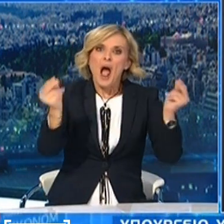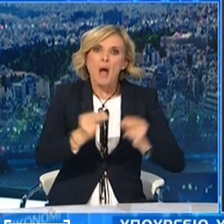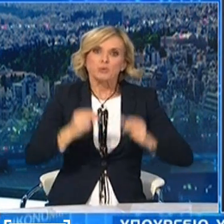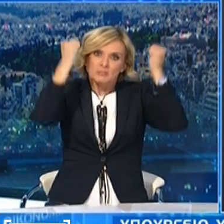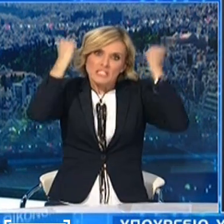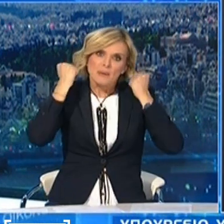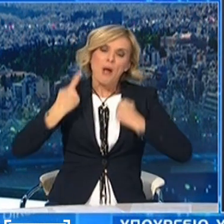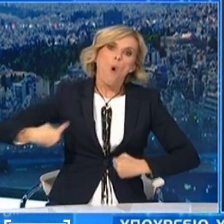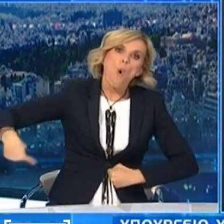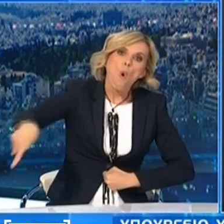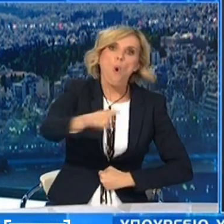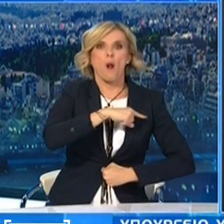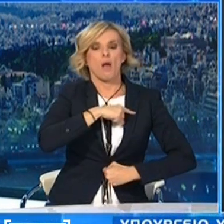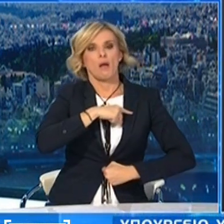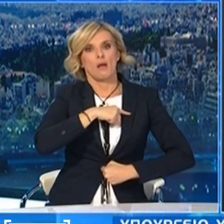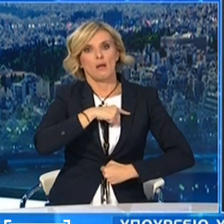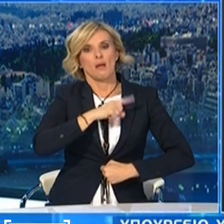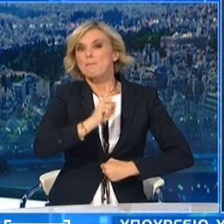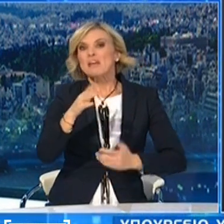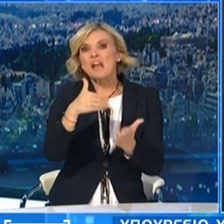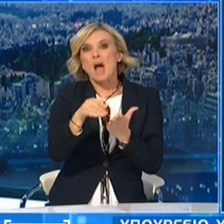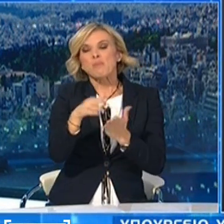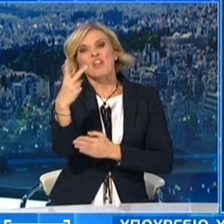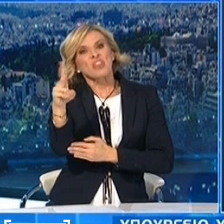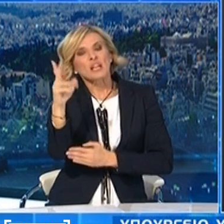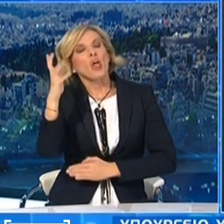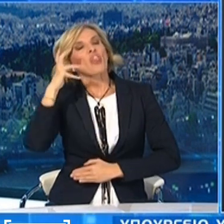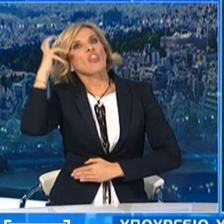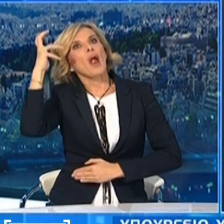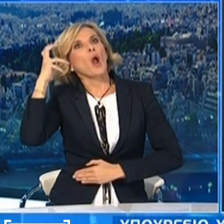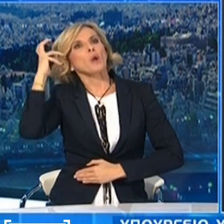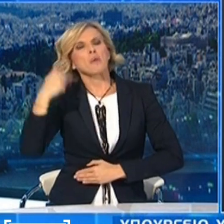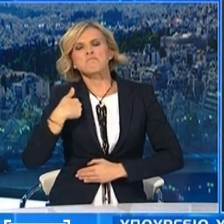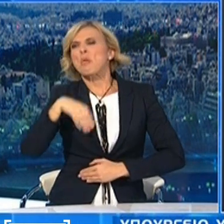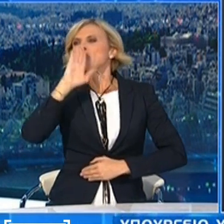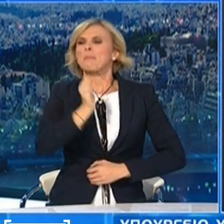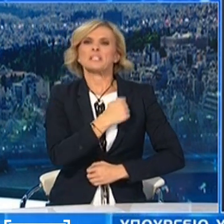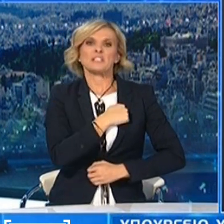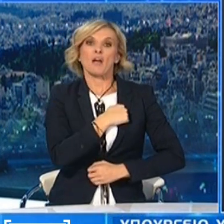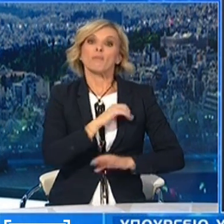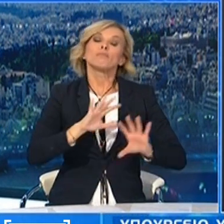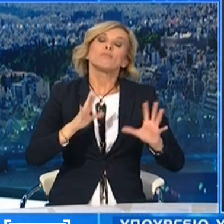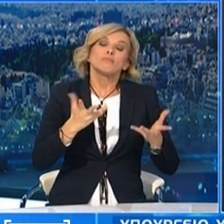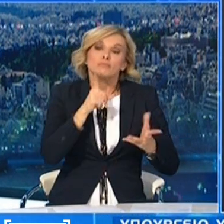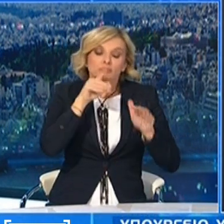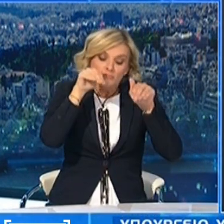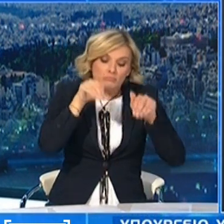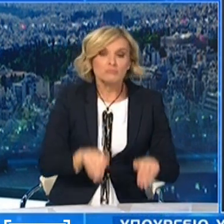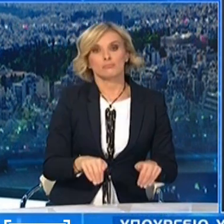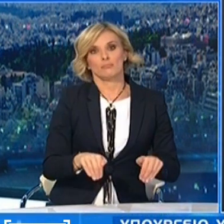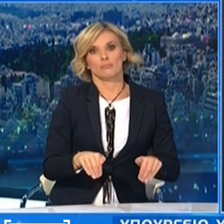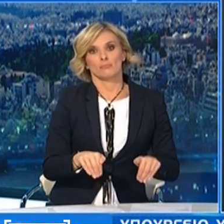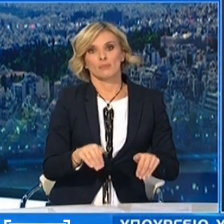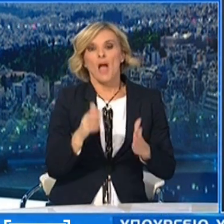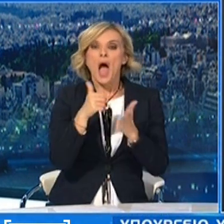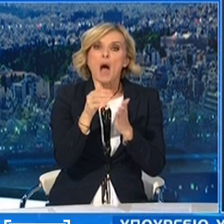είτε αποφεύγουν μέσα από την δική τους θεώρηση των πραγμάτων να τηρήσουν τα ζητήματα που αφορά στους συγχρονισμούς ή